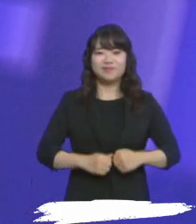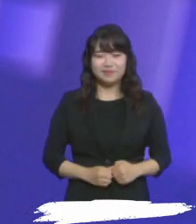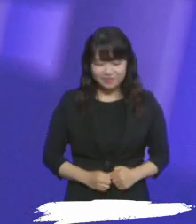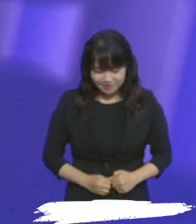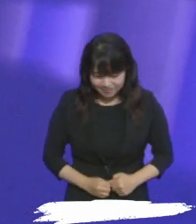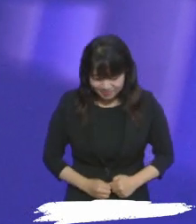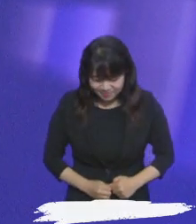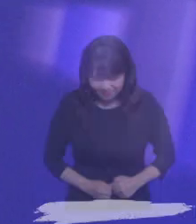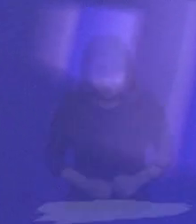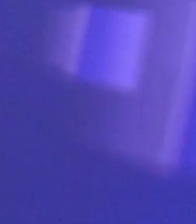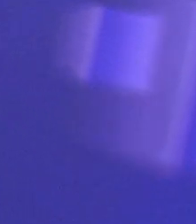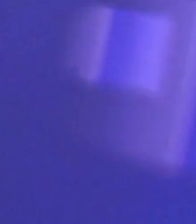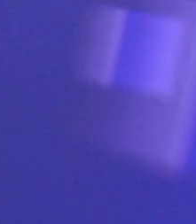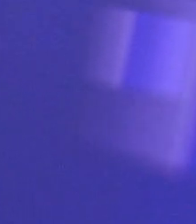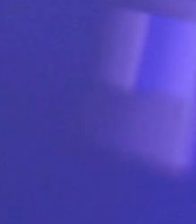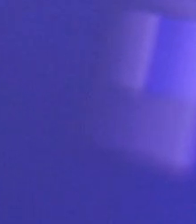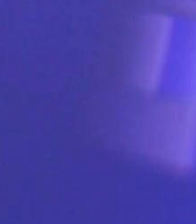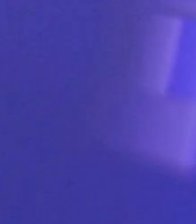고맙습니다.